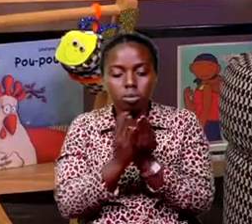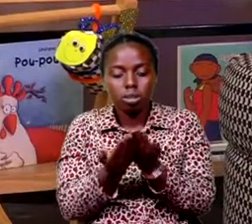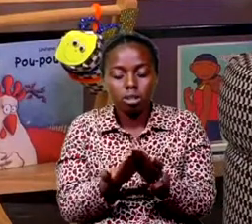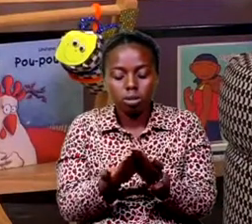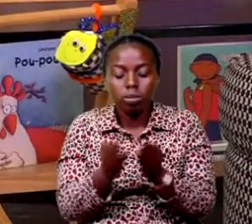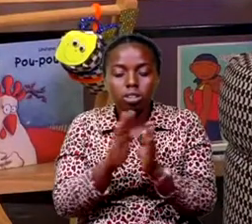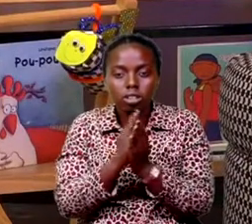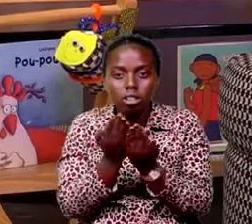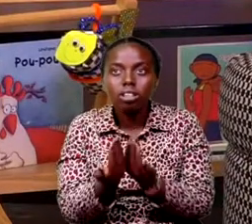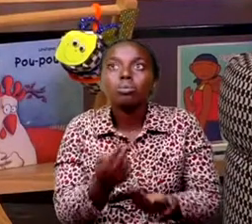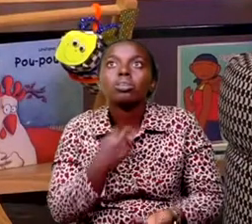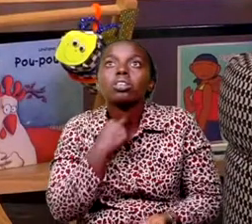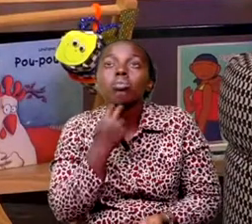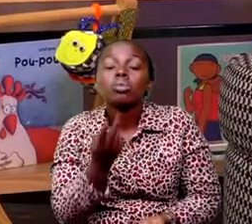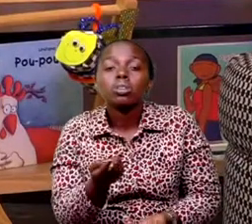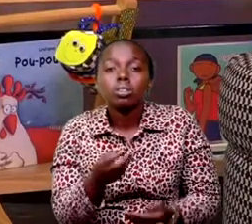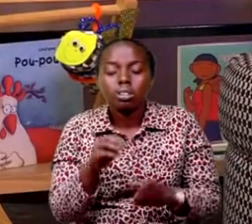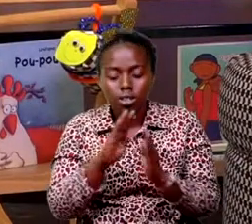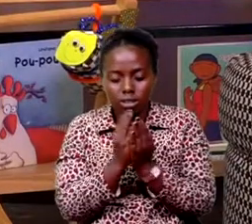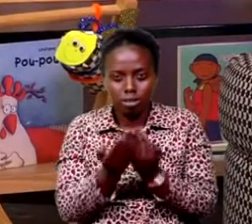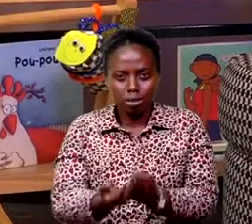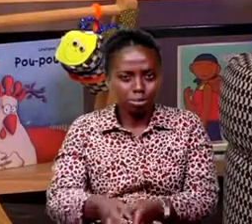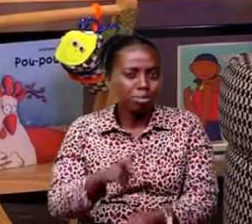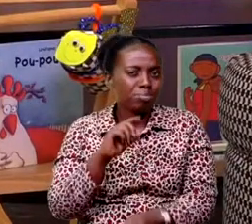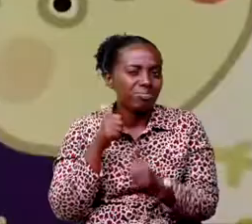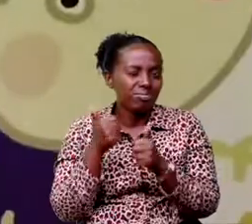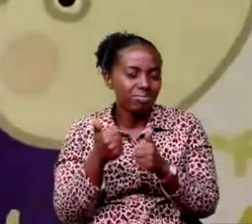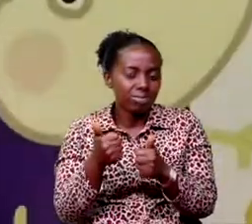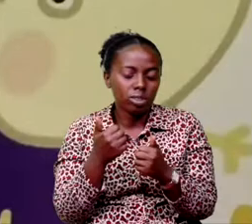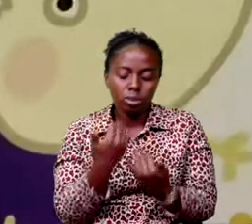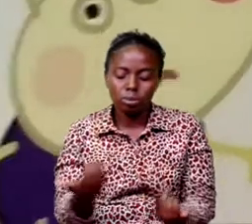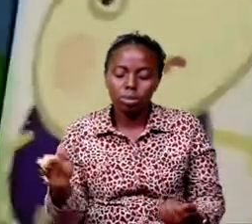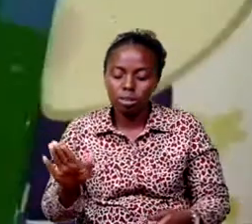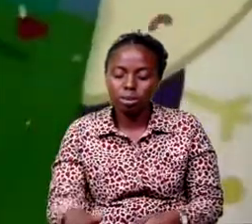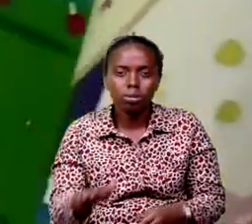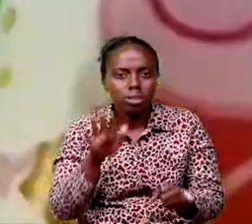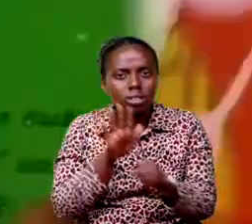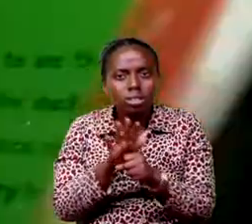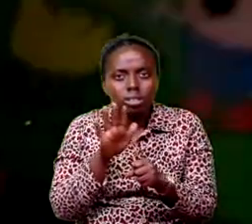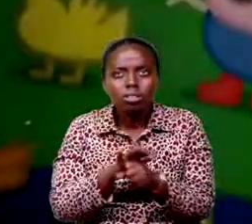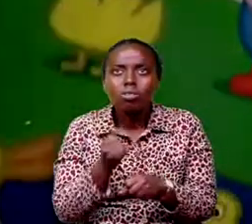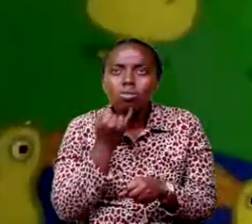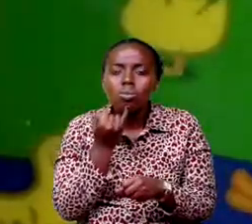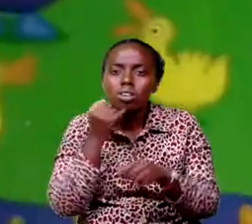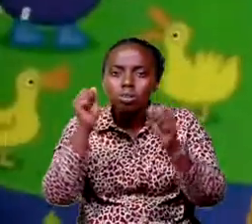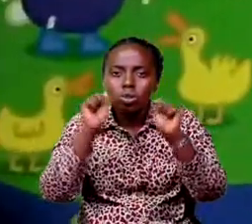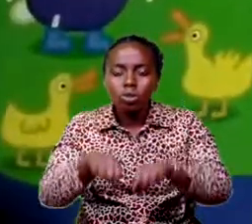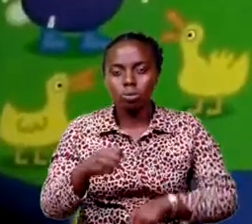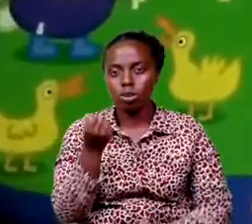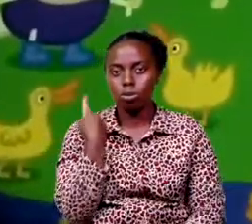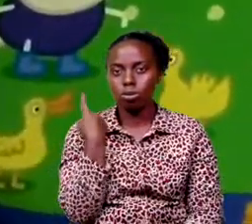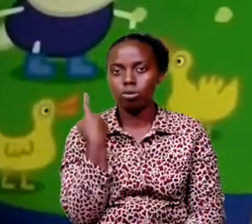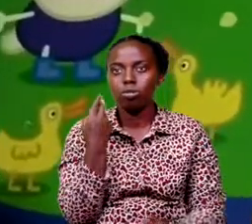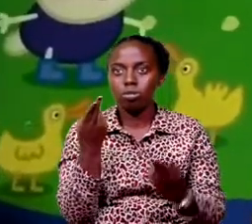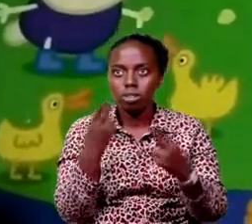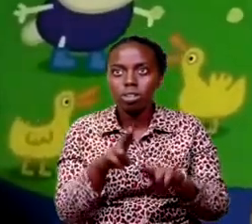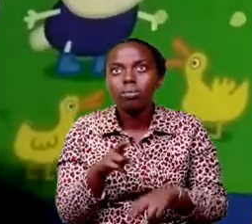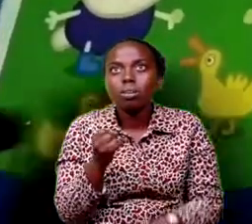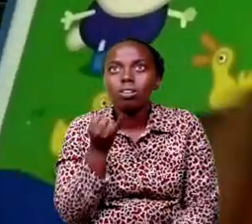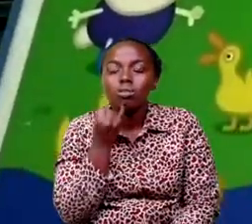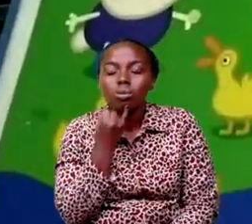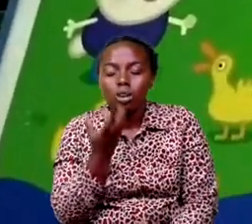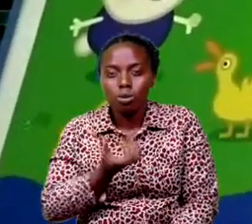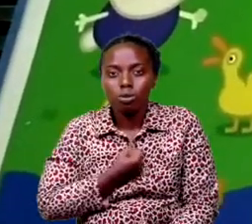cy'amajwi ni igitabo cyiza cyane ku bana bakiri batoya, cyane cyane ku mwana uwo ari we wese ushobora kumva. Yaba ari